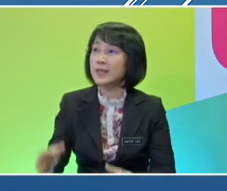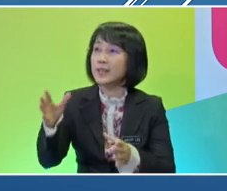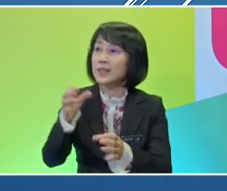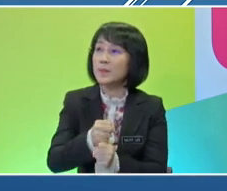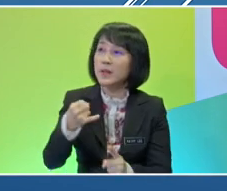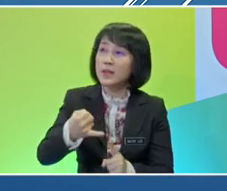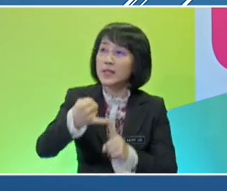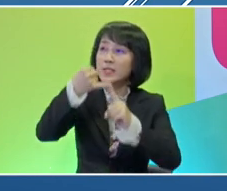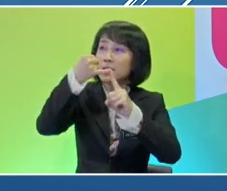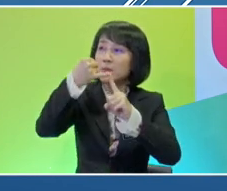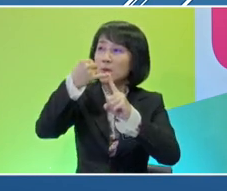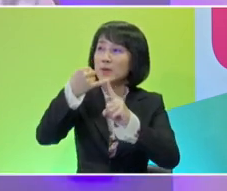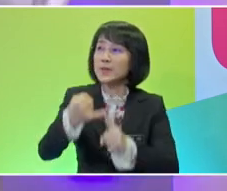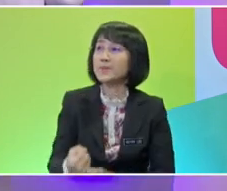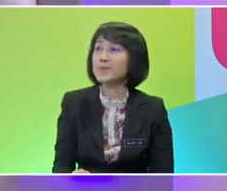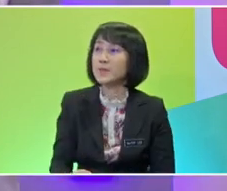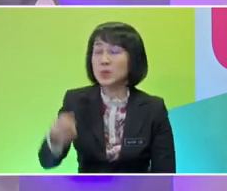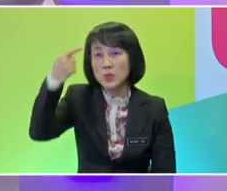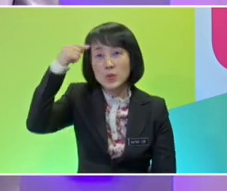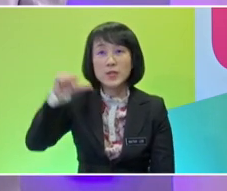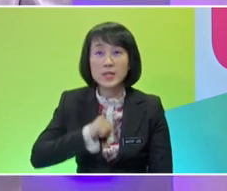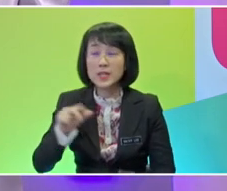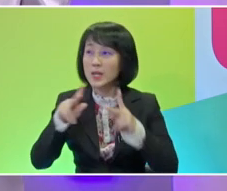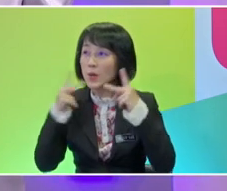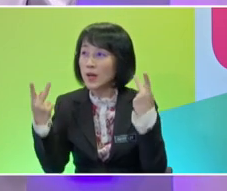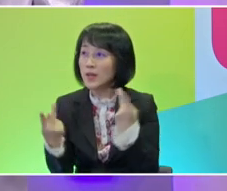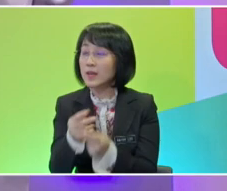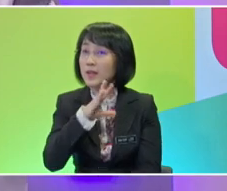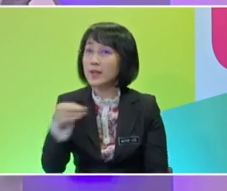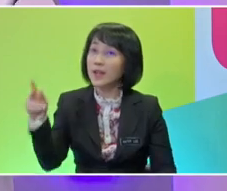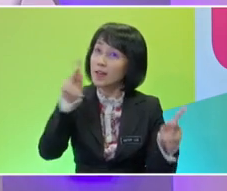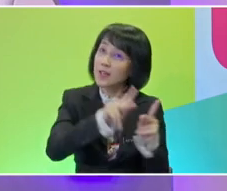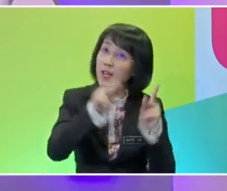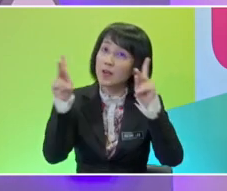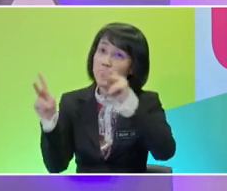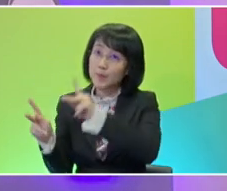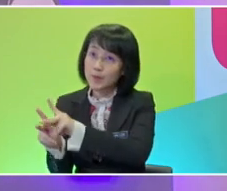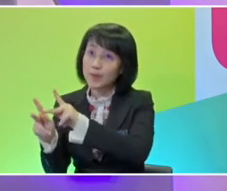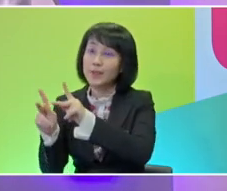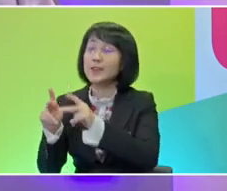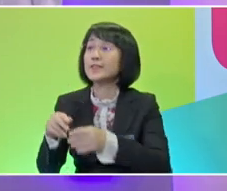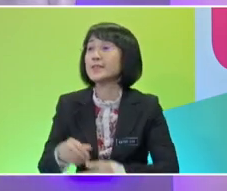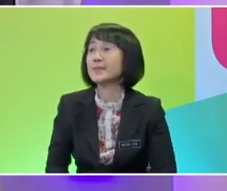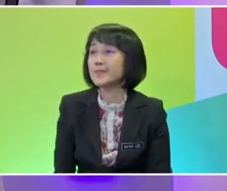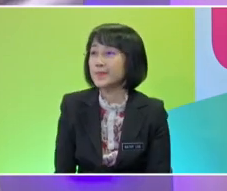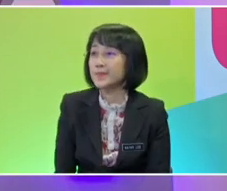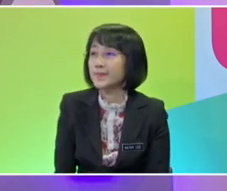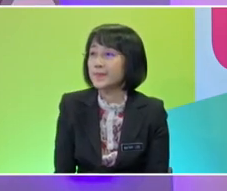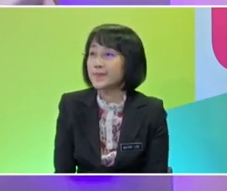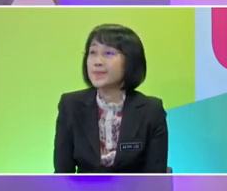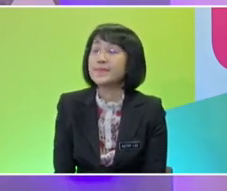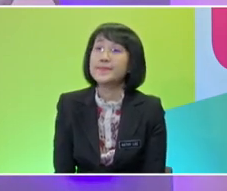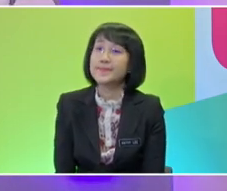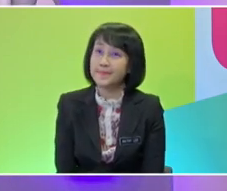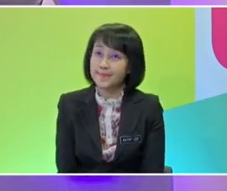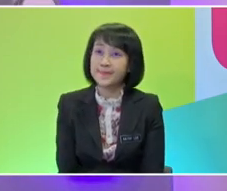dan kampung eh masuknya bukan untuk di ini dia eee dia boleh dapat kesimpulan untuk di di sini untuk keluarga